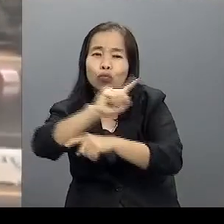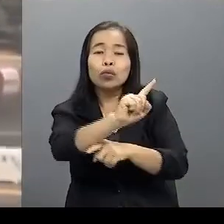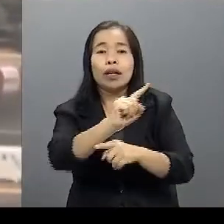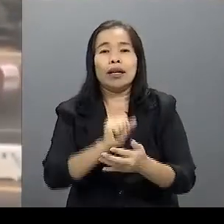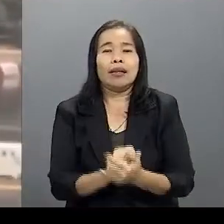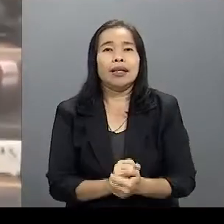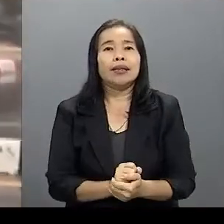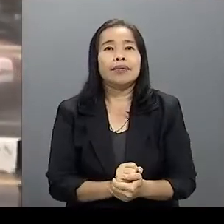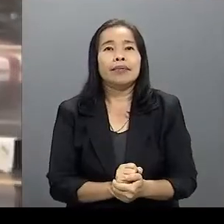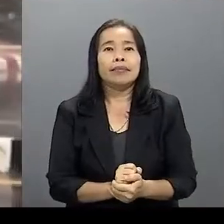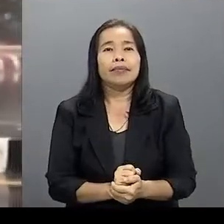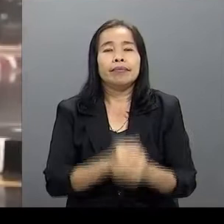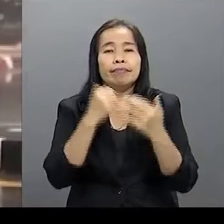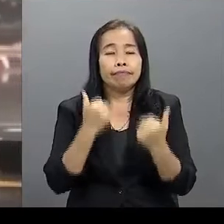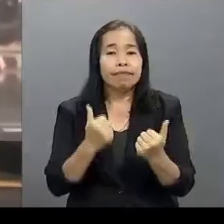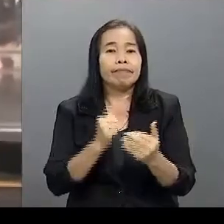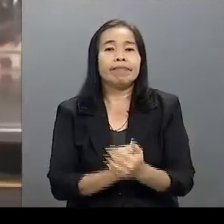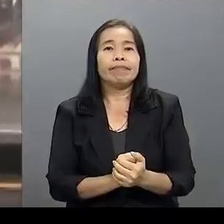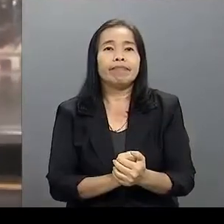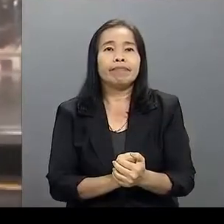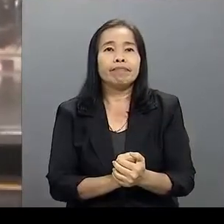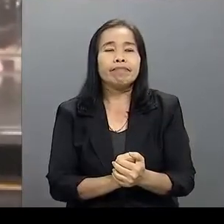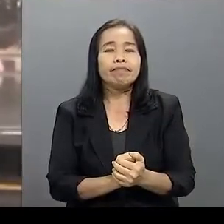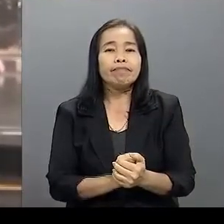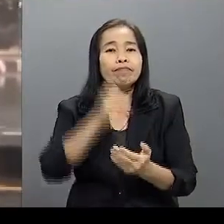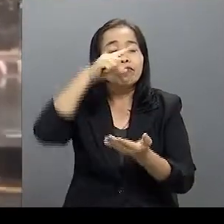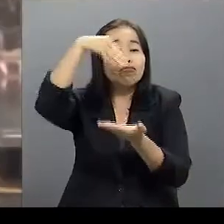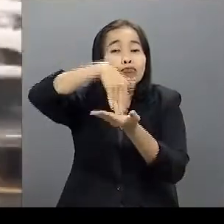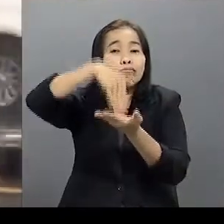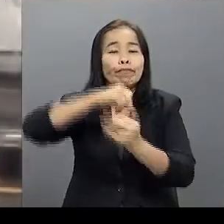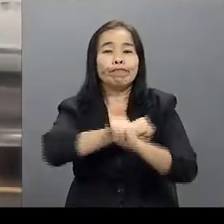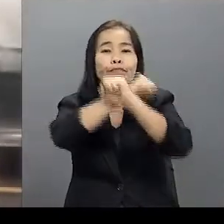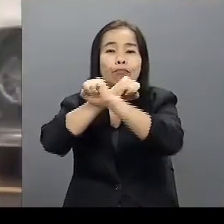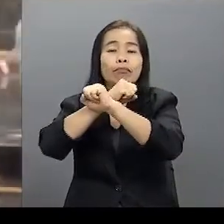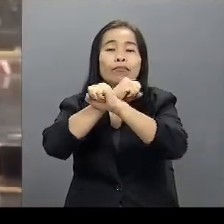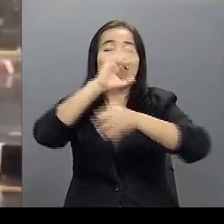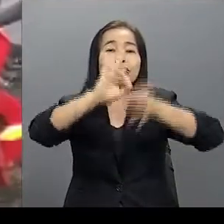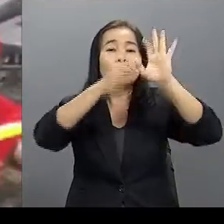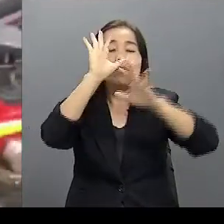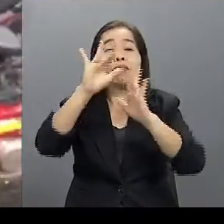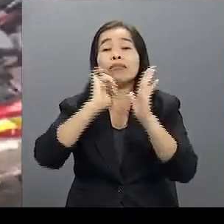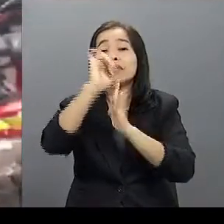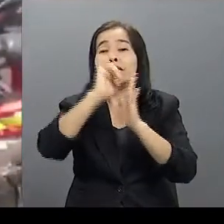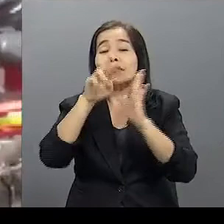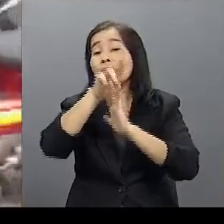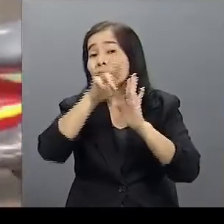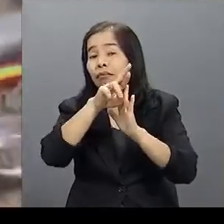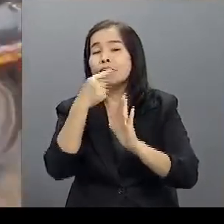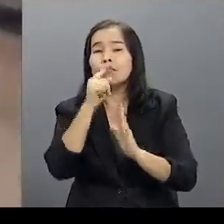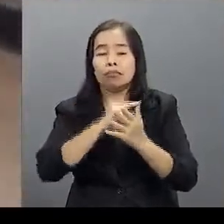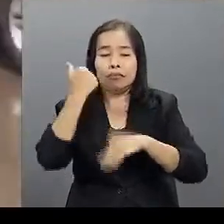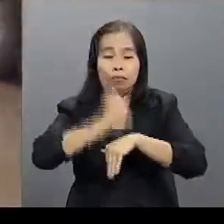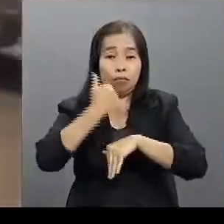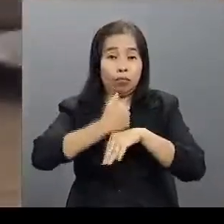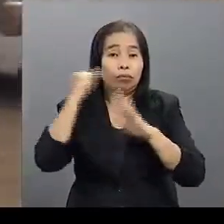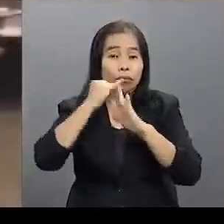ในร่งโรด ตันวุทย บ้องกันและบนเทาสaskaจดเชียงรายเปิดเคยว่าเพรา่าราชการจังหวัดให้แนวคิดวา